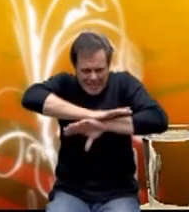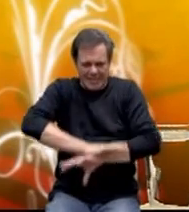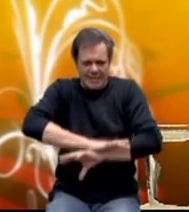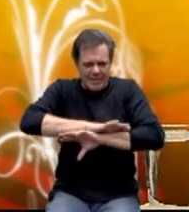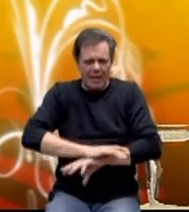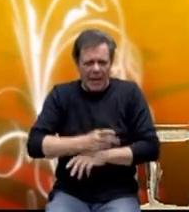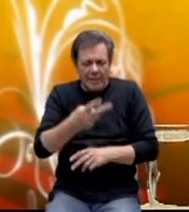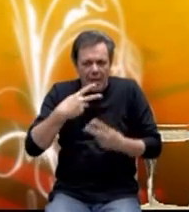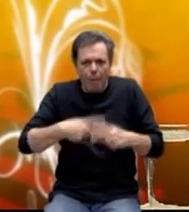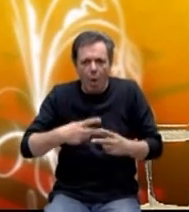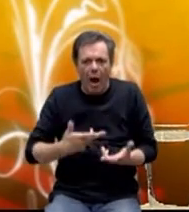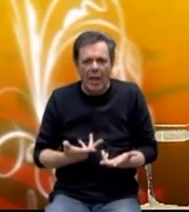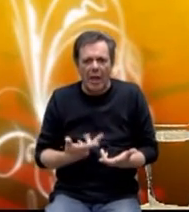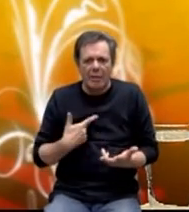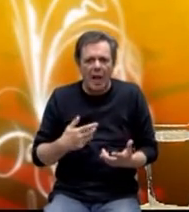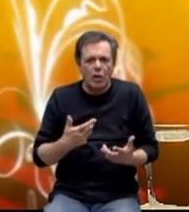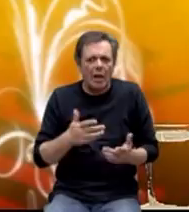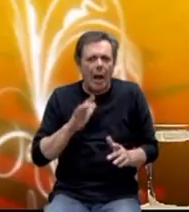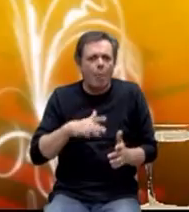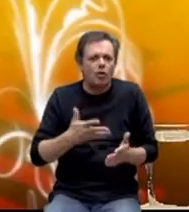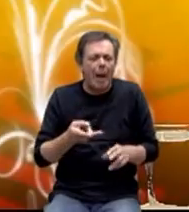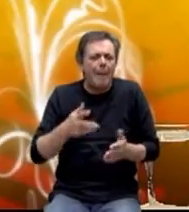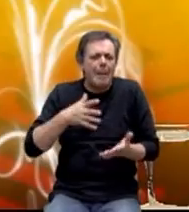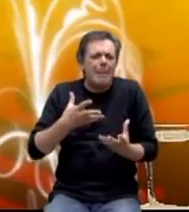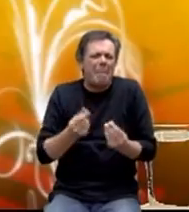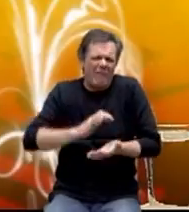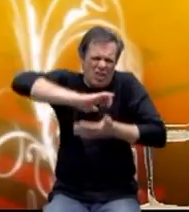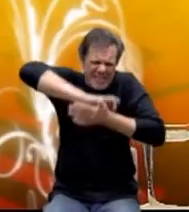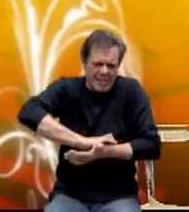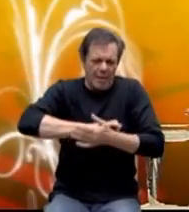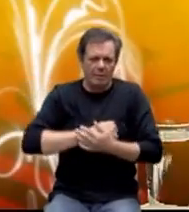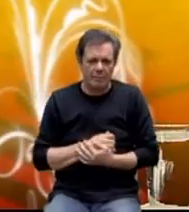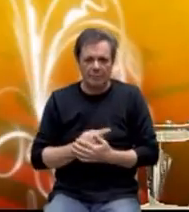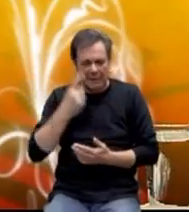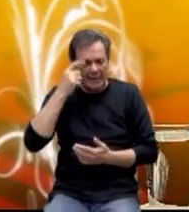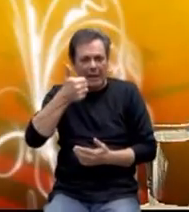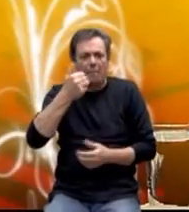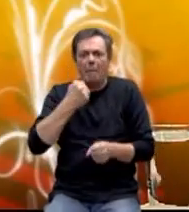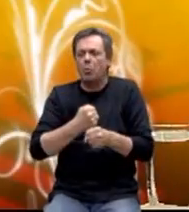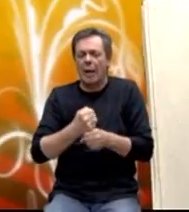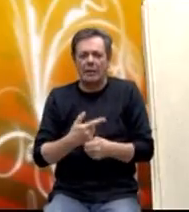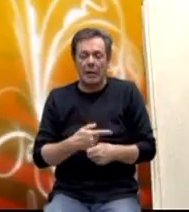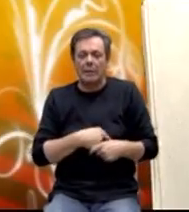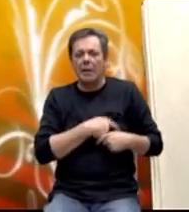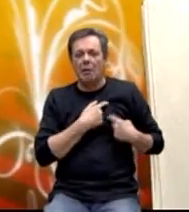da? Jeste li se bojali da ćete ga možda previše pritisnuti? Jer znate kad to prvi put radite?